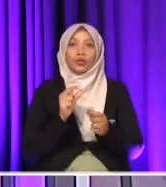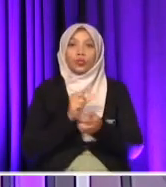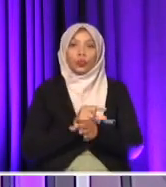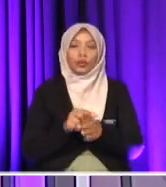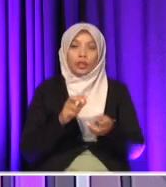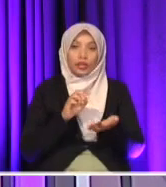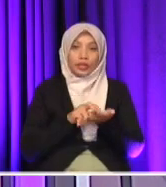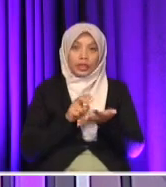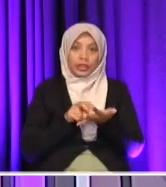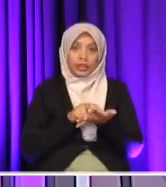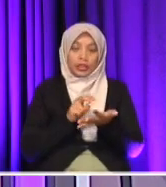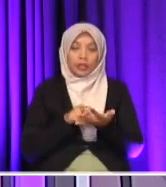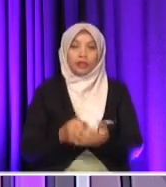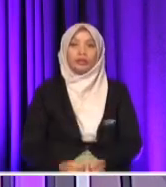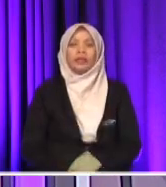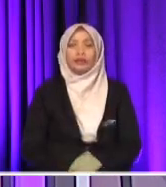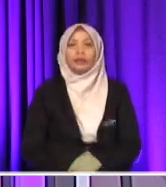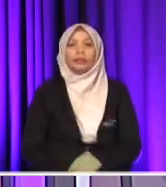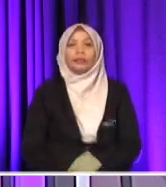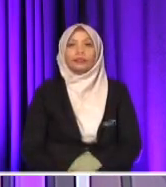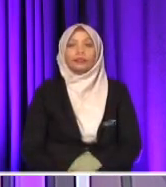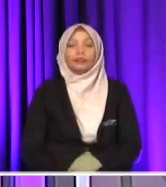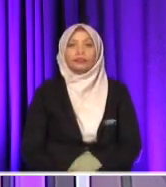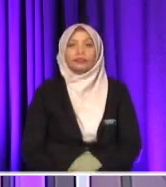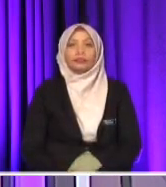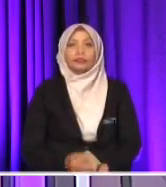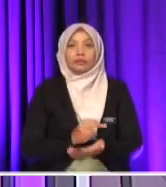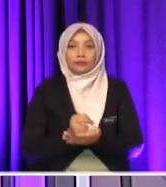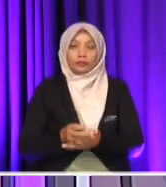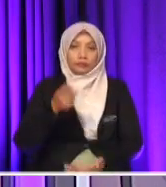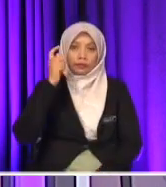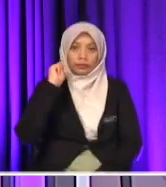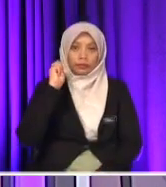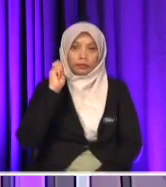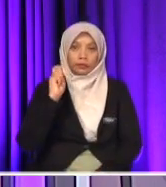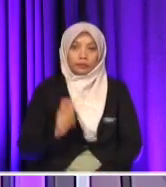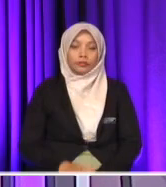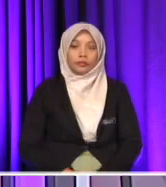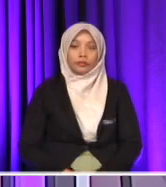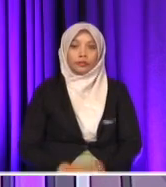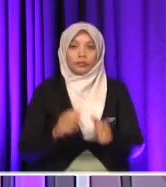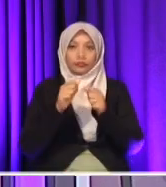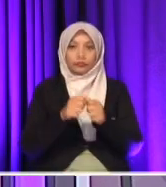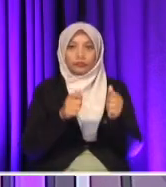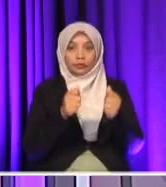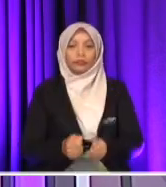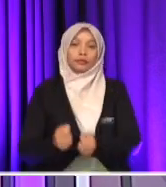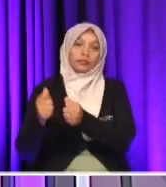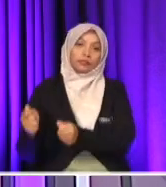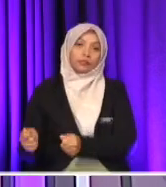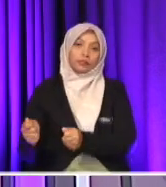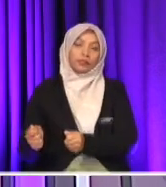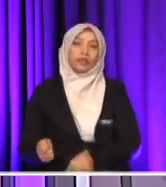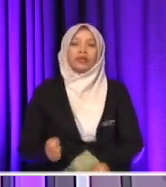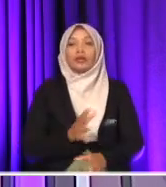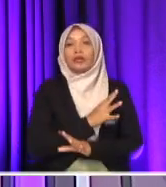mesti kompleks. Okey, masukkan nilai yang kita ada ni tadi. Ikut flow sebab kalau tak betul ni jawapan akan tak keluar. So berapa